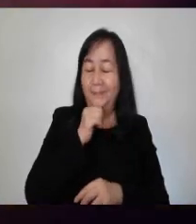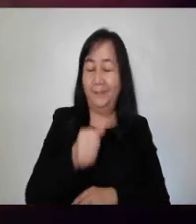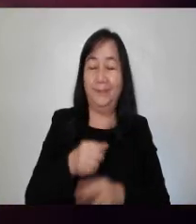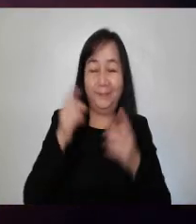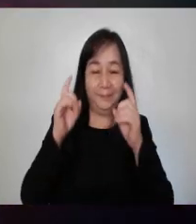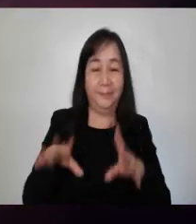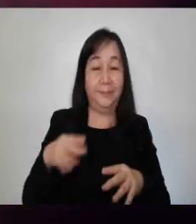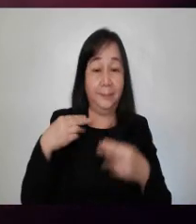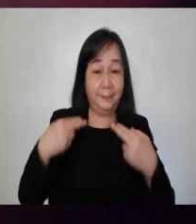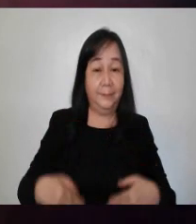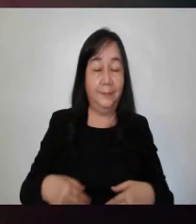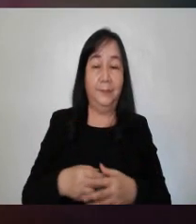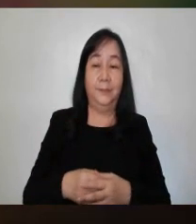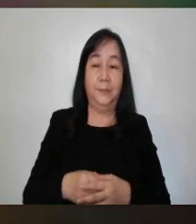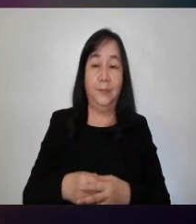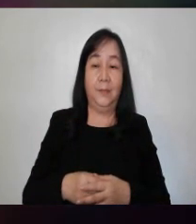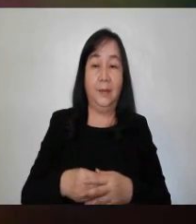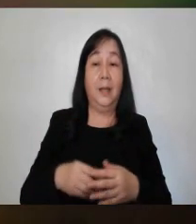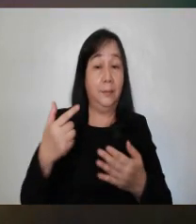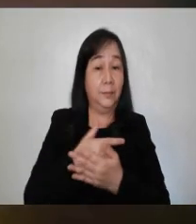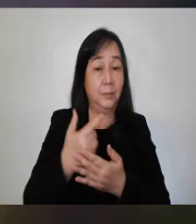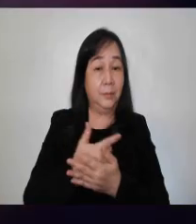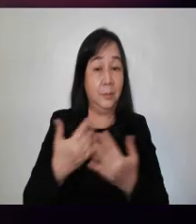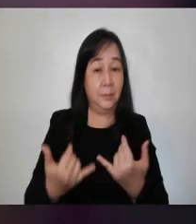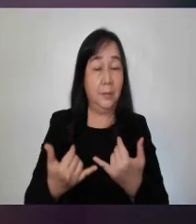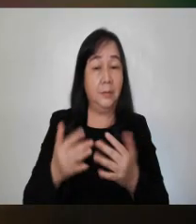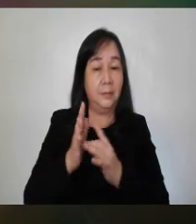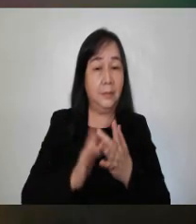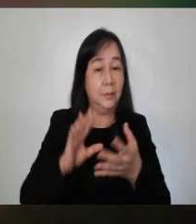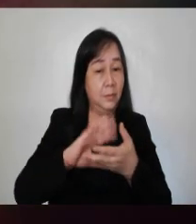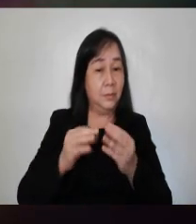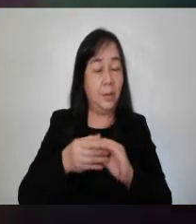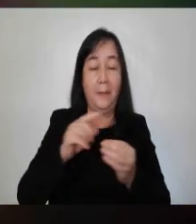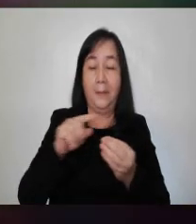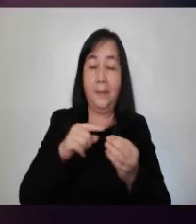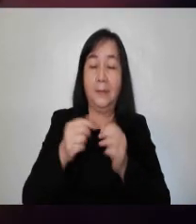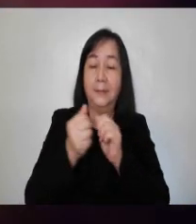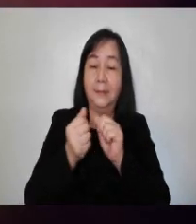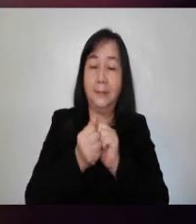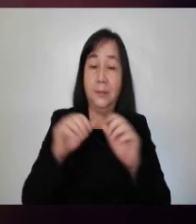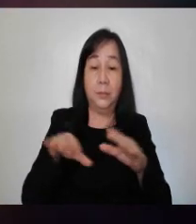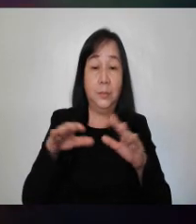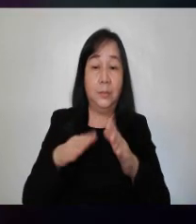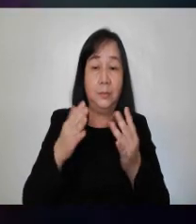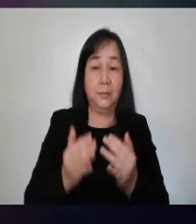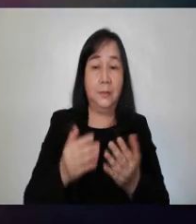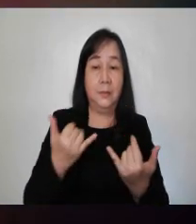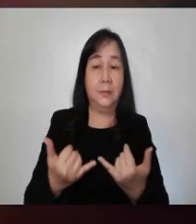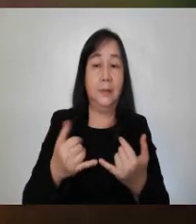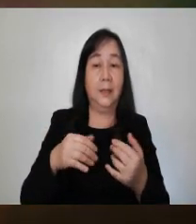nakakasama sa ating kalusugan. Sa Ebanghelyo ngayon, ikinuwento ni Jesus ang talinhaga ng mga kasama sa ubasan